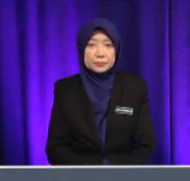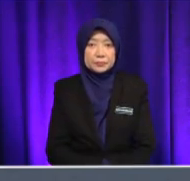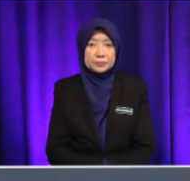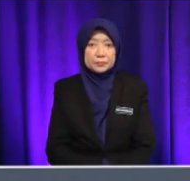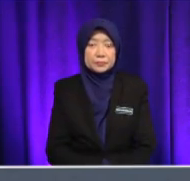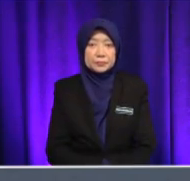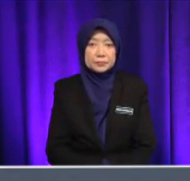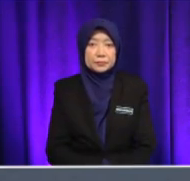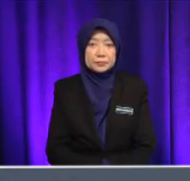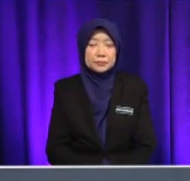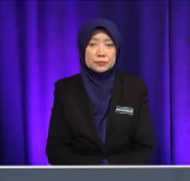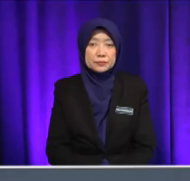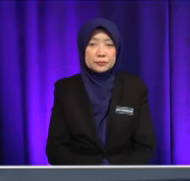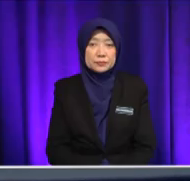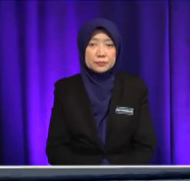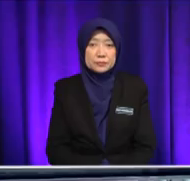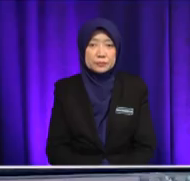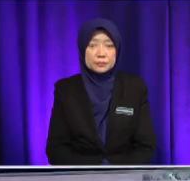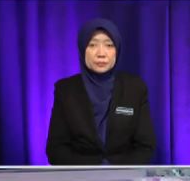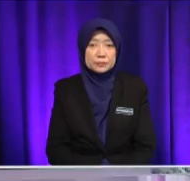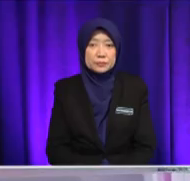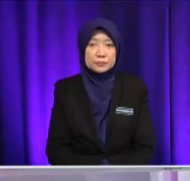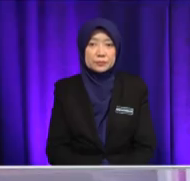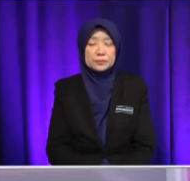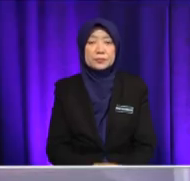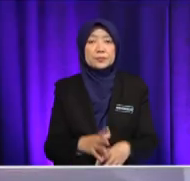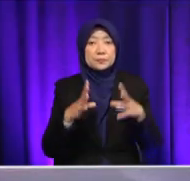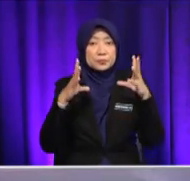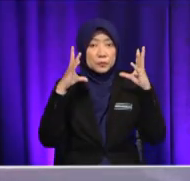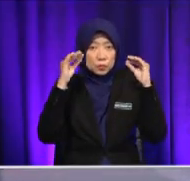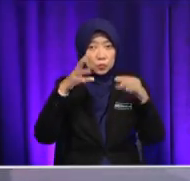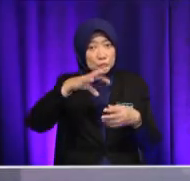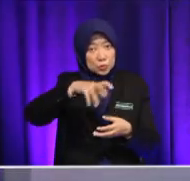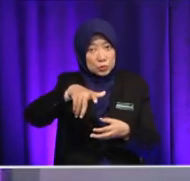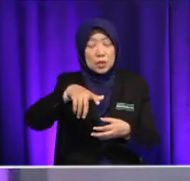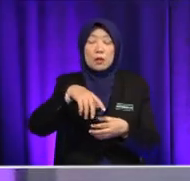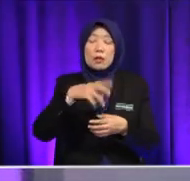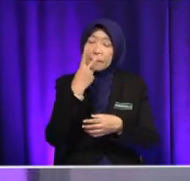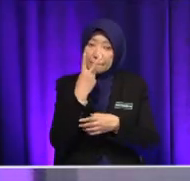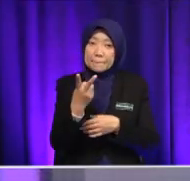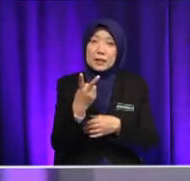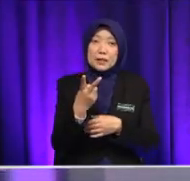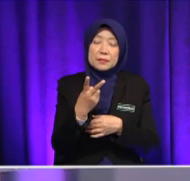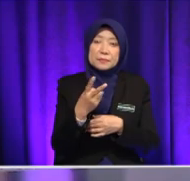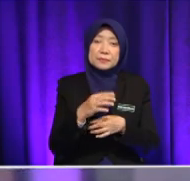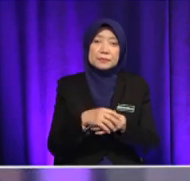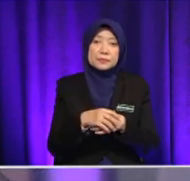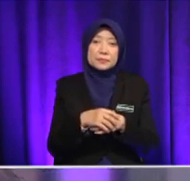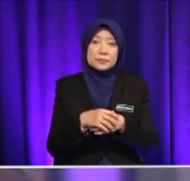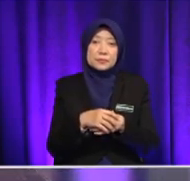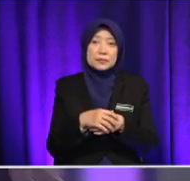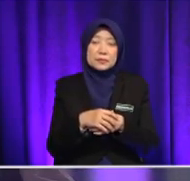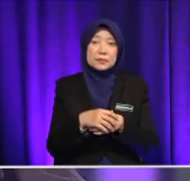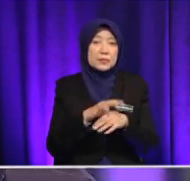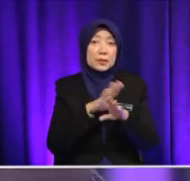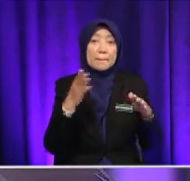cikgu boleh tak pusingkan label tu menghadap kamera supaya mereka yang menonton di rumah pun nampaklah ada label dia kat sana. So ini tiada tu maksudnya kita tak masukkan